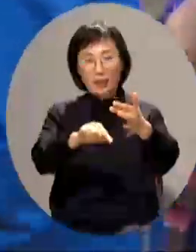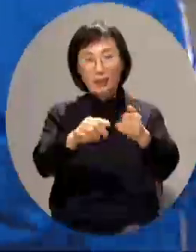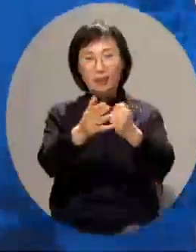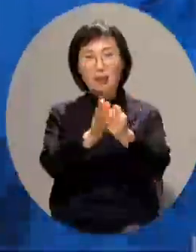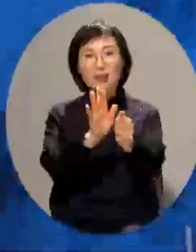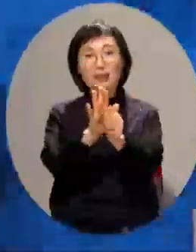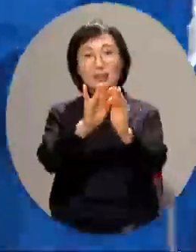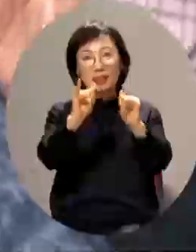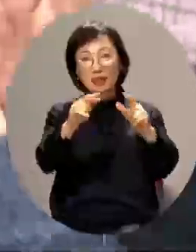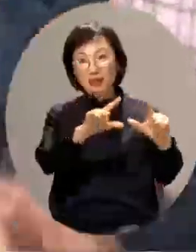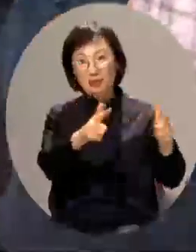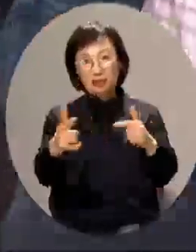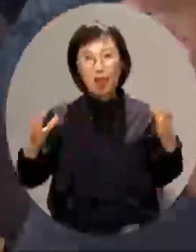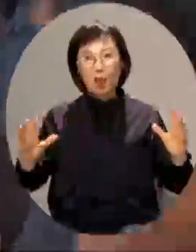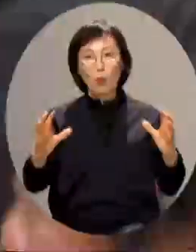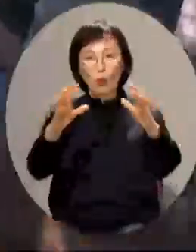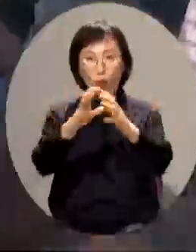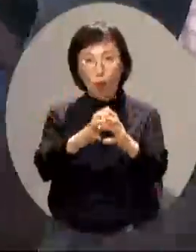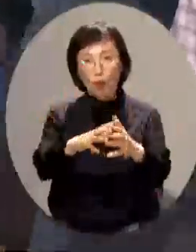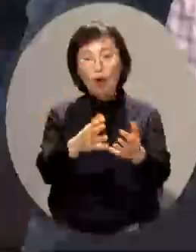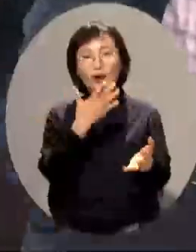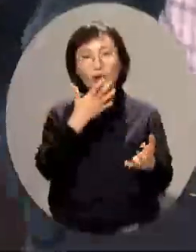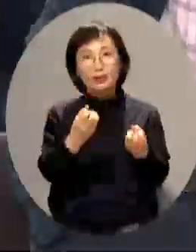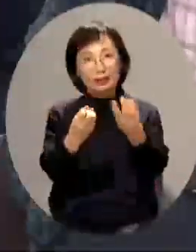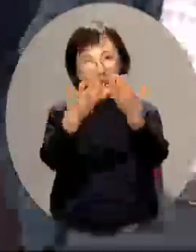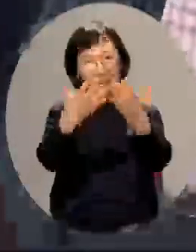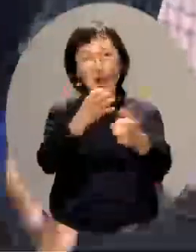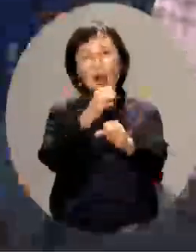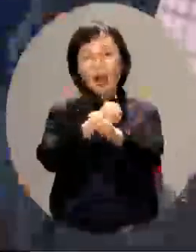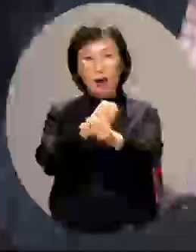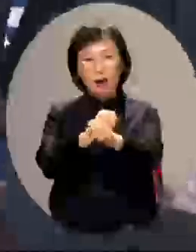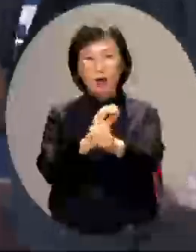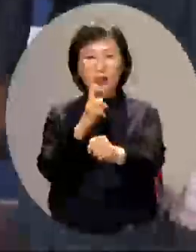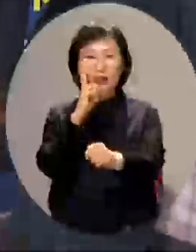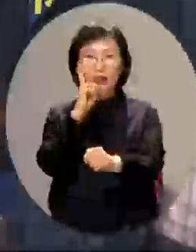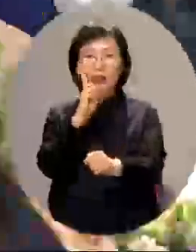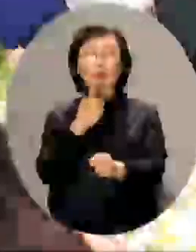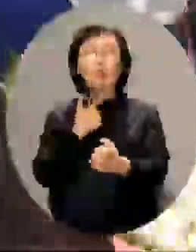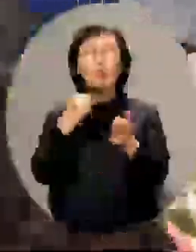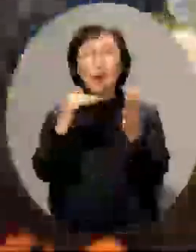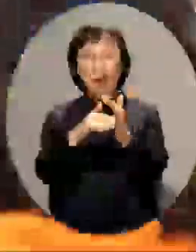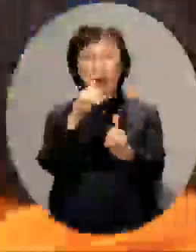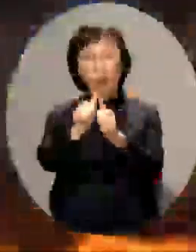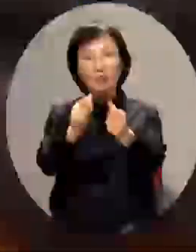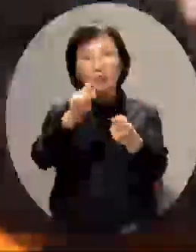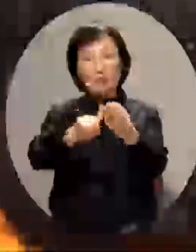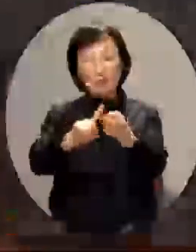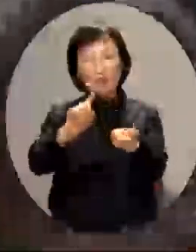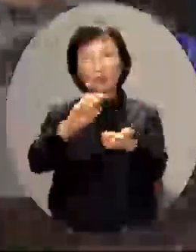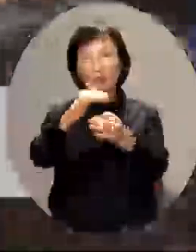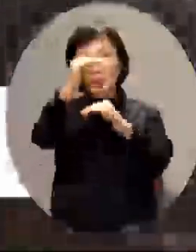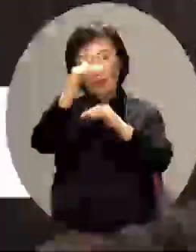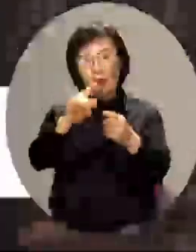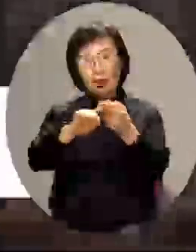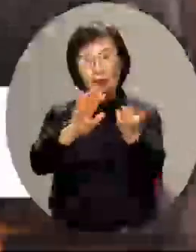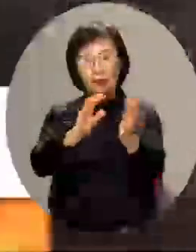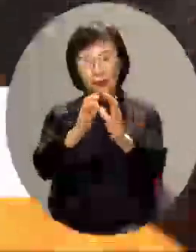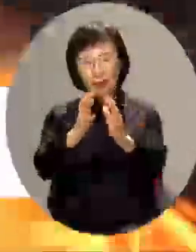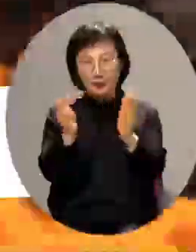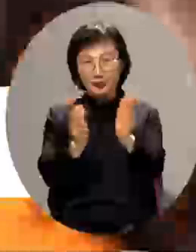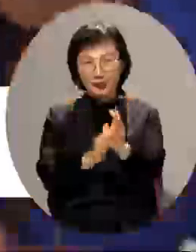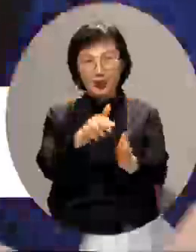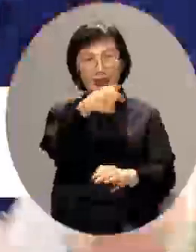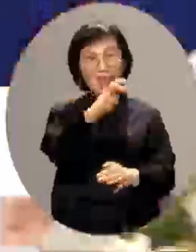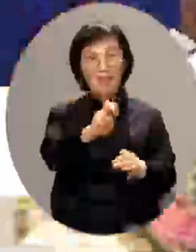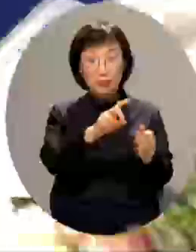지지자들이 모여 경선 승리를 자축하고 치열했던 경선에 대한 소회 레 나눴습니다 김건영